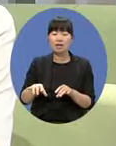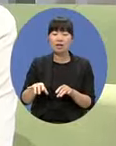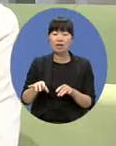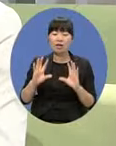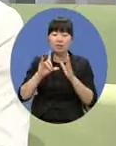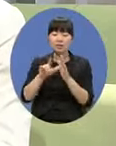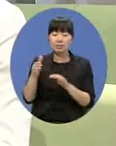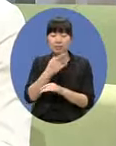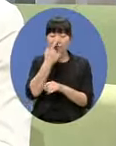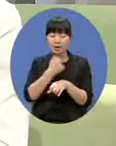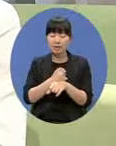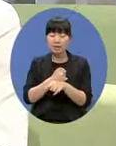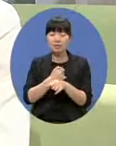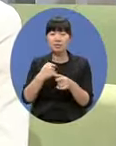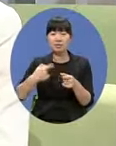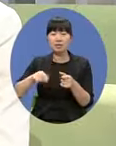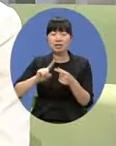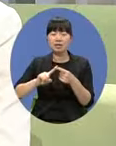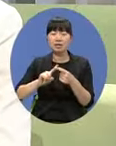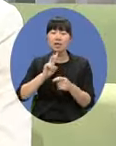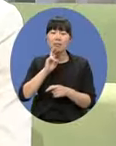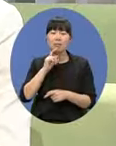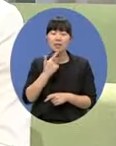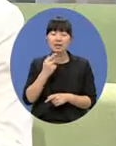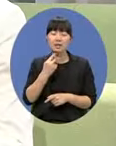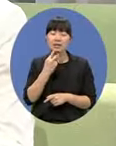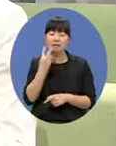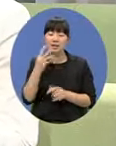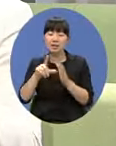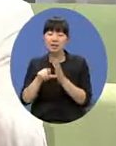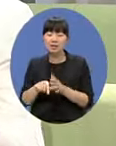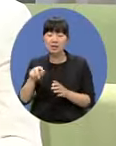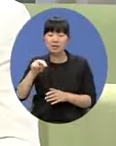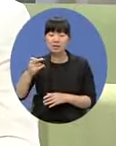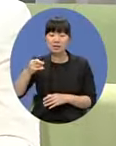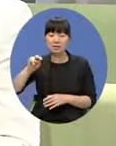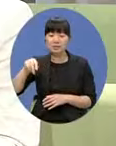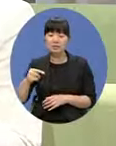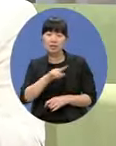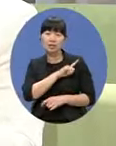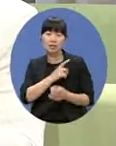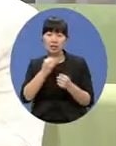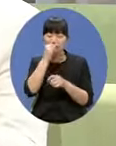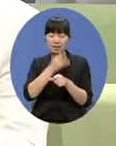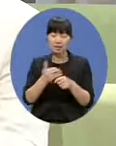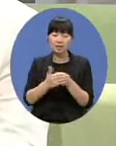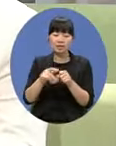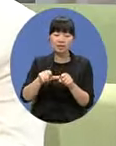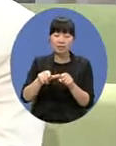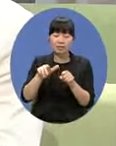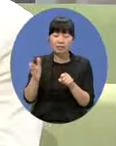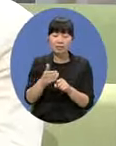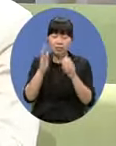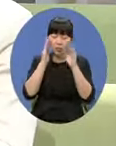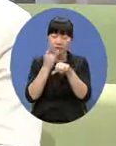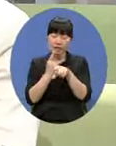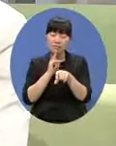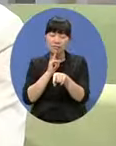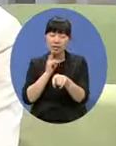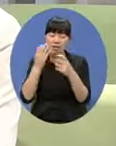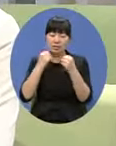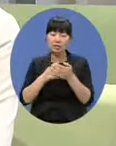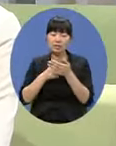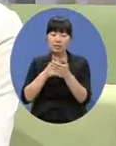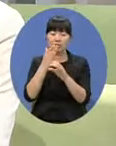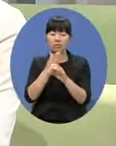게요. 인간의 뇌가 만 2, 3세경에 소위 말하는 시냅스가 제일 많기 때문에 그때부터 공부를 해야 된다라는 게 이제 많이